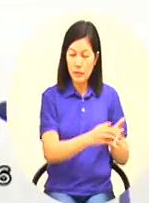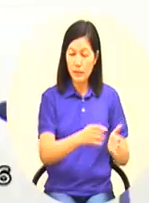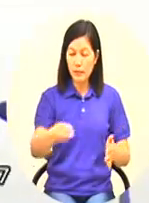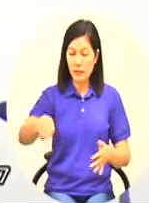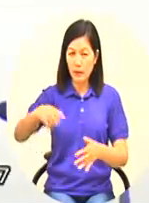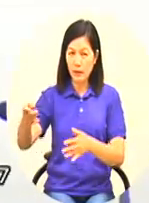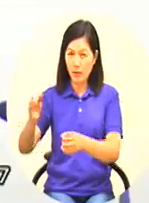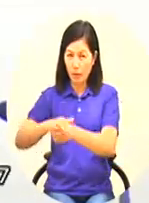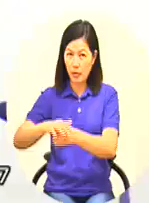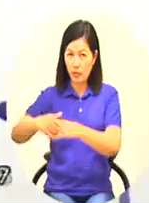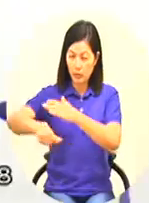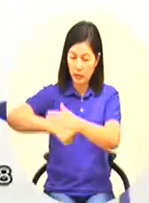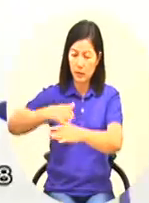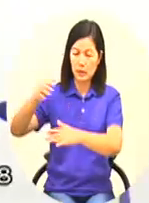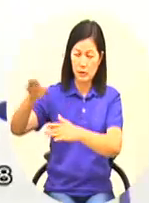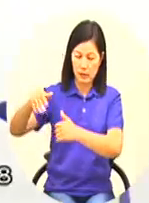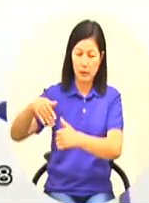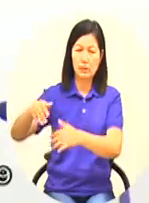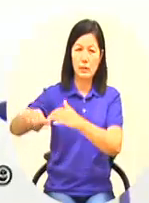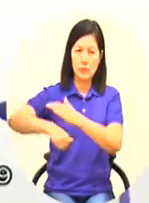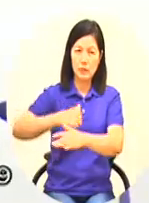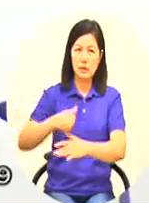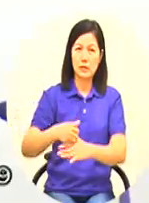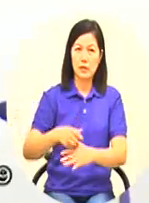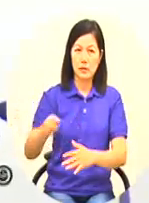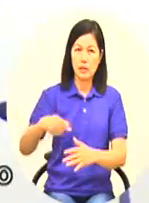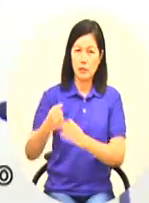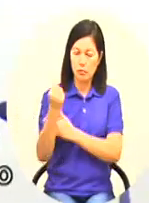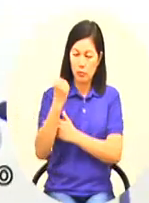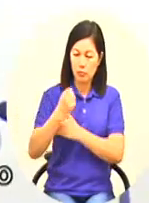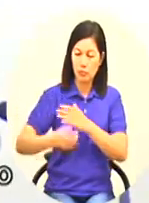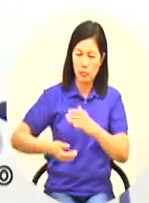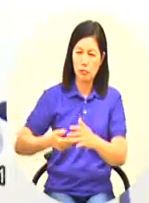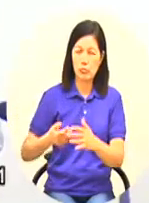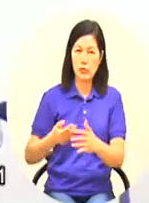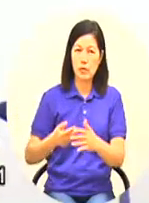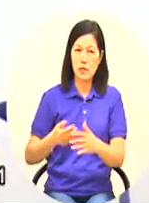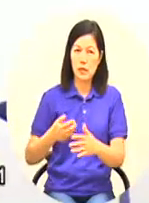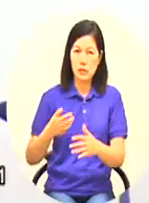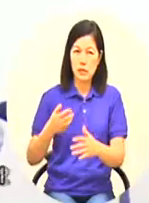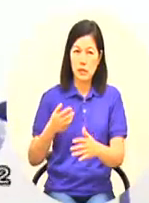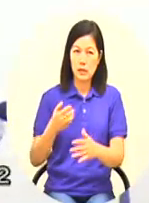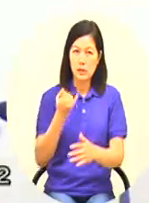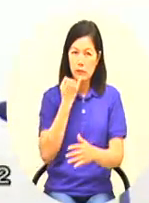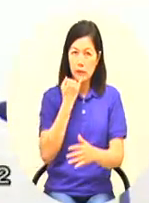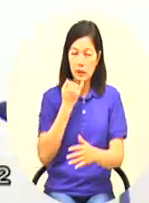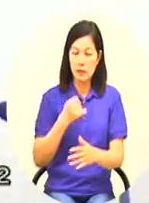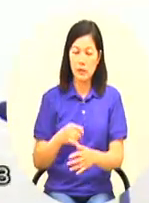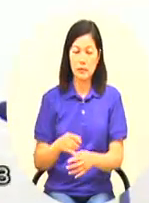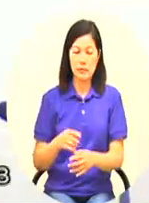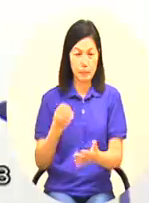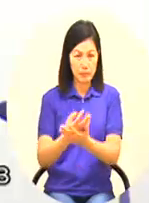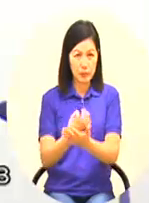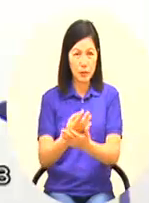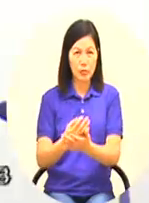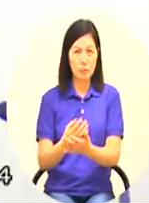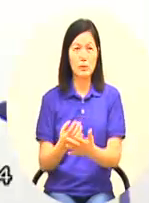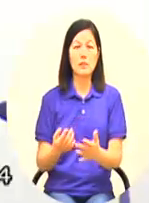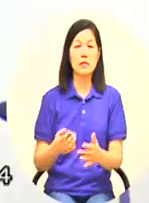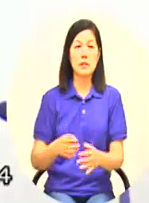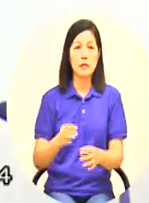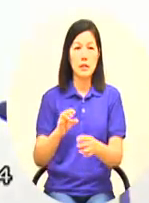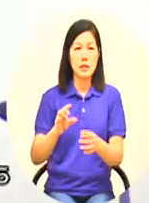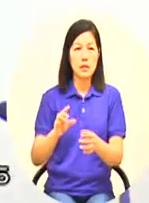的人在做迄个出力的积极度一定会阁无同款。那无够的，赶紧阁再甲这个临时的吼要充足的补足。好，局